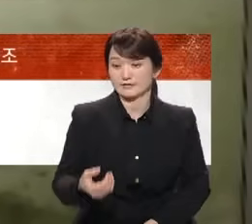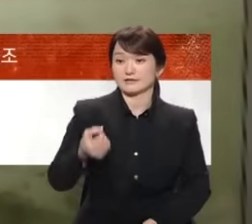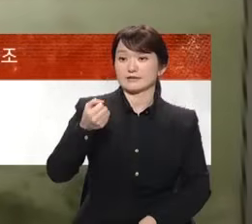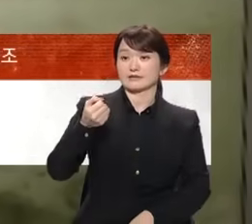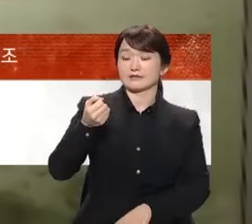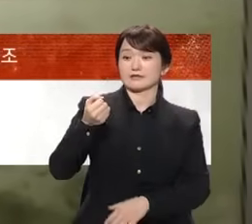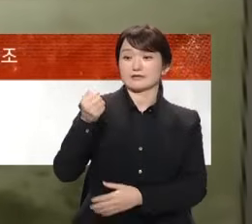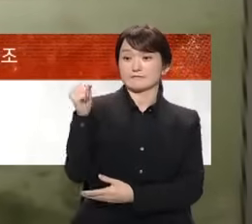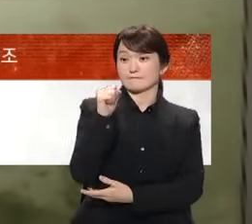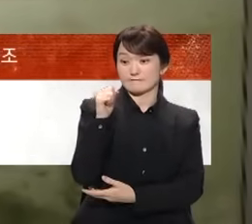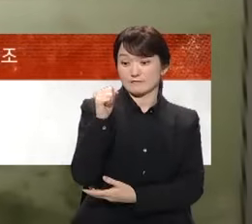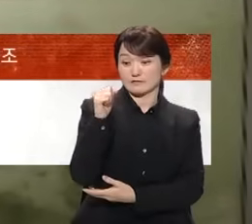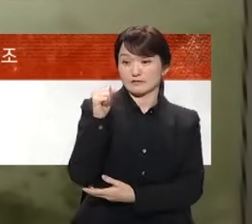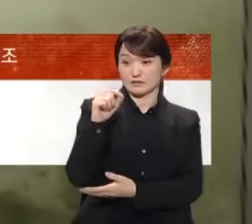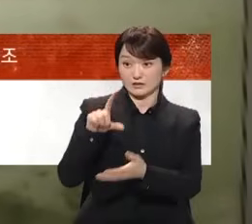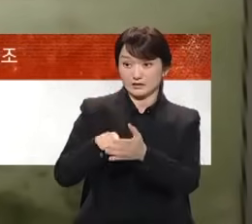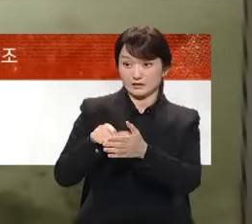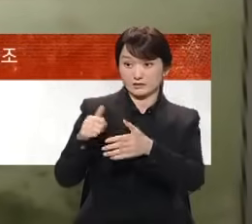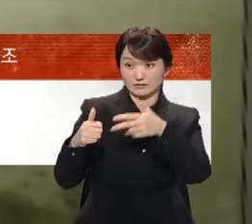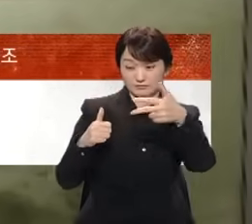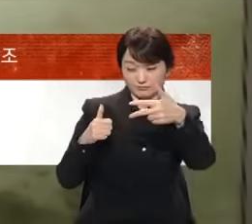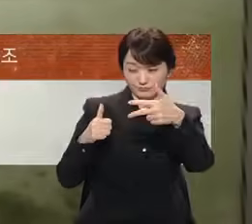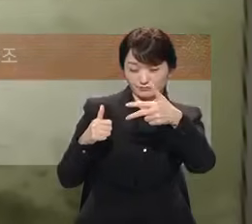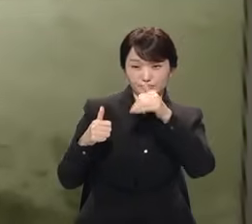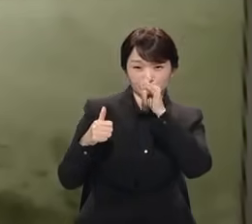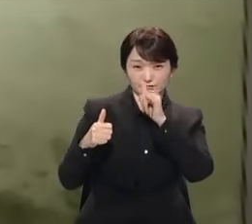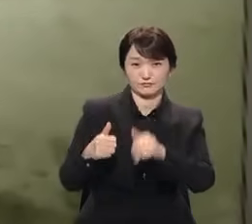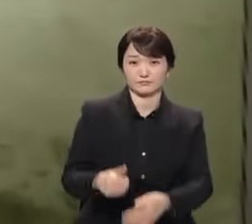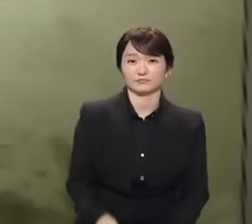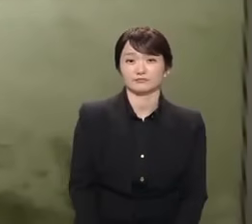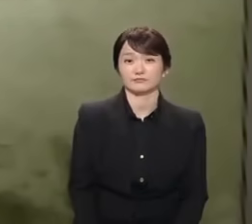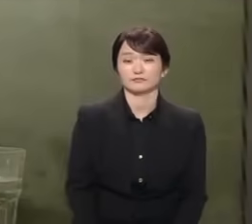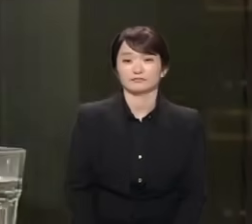이게 흔들고 있는 상황이 그 CCTV에 찍혀가지고